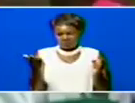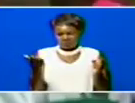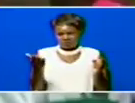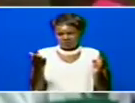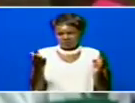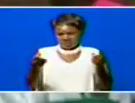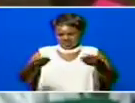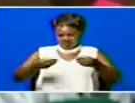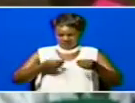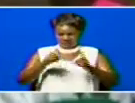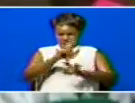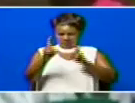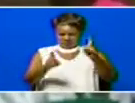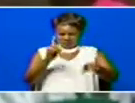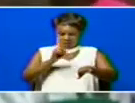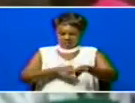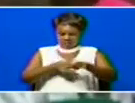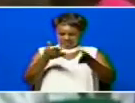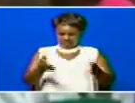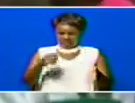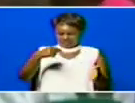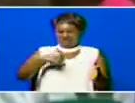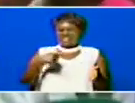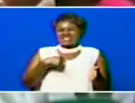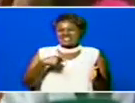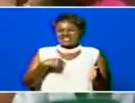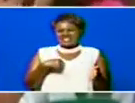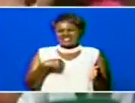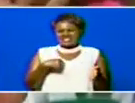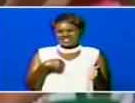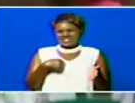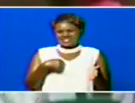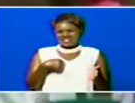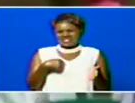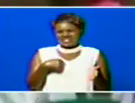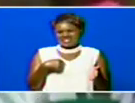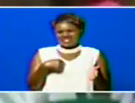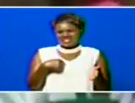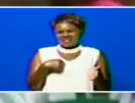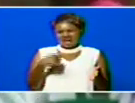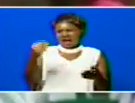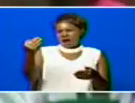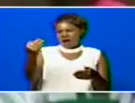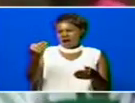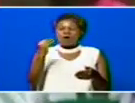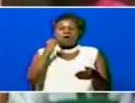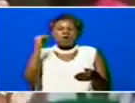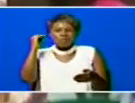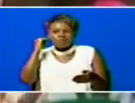If you give me interview like this, me Shilole. If you are at